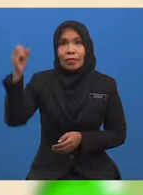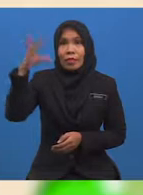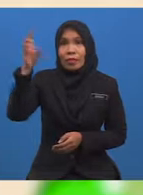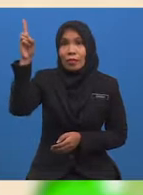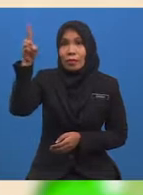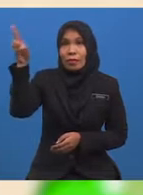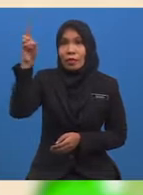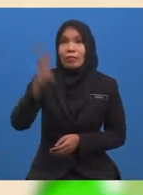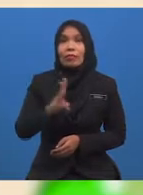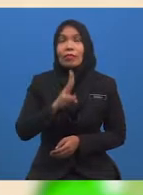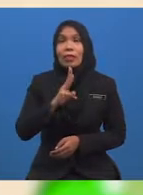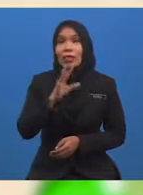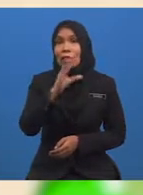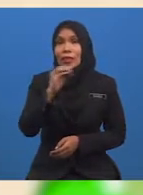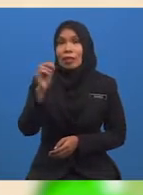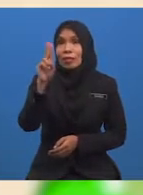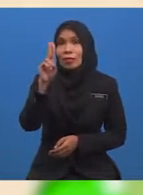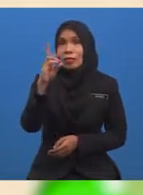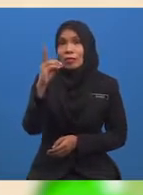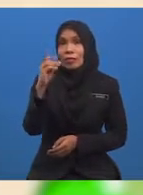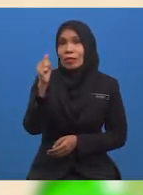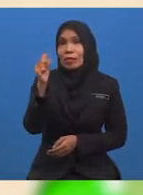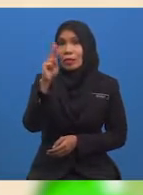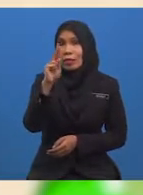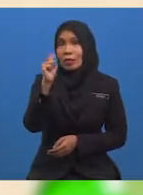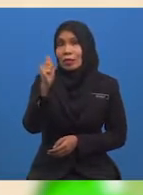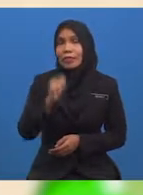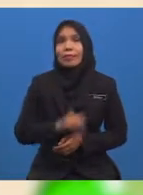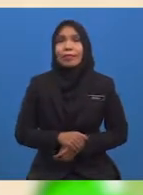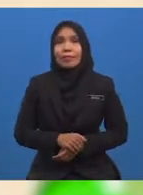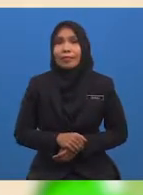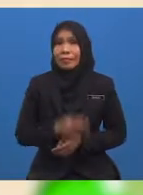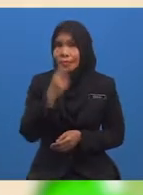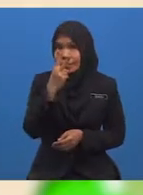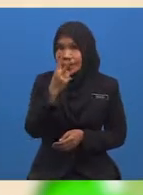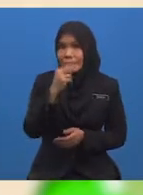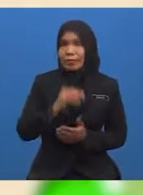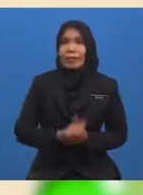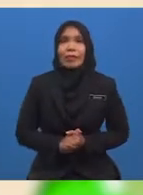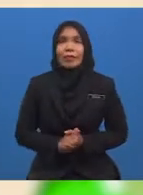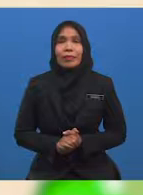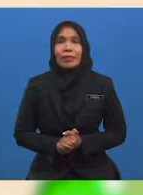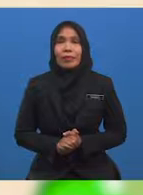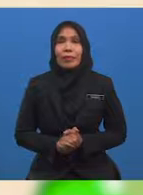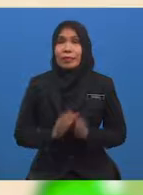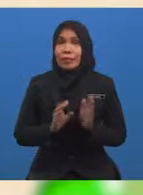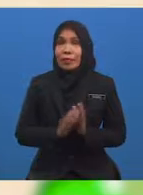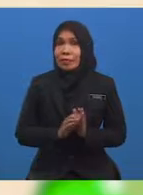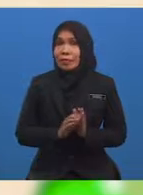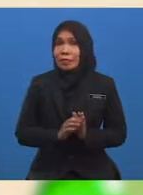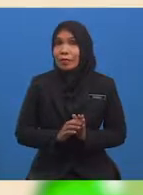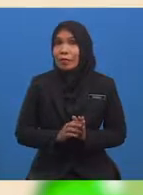matahari, air dan udara. Cuba murid-murid lihat dalam gambar rajah ini.